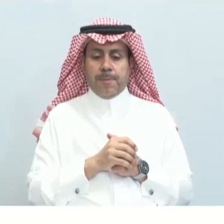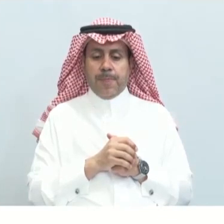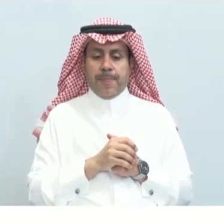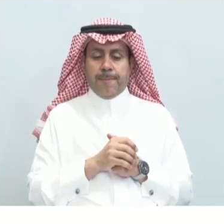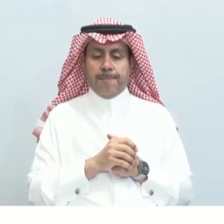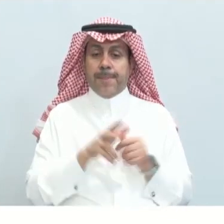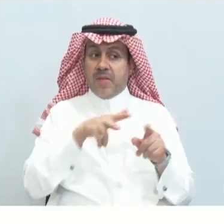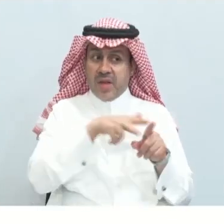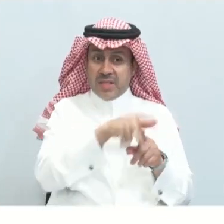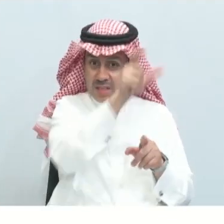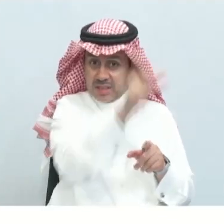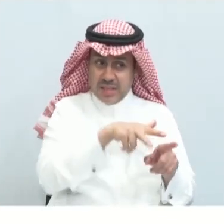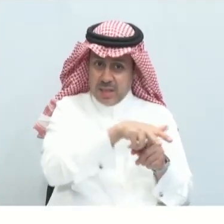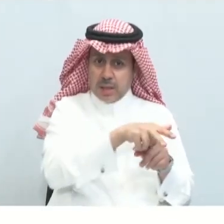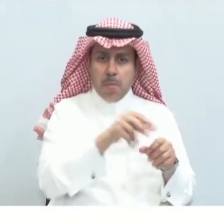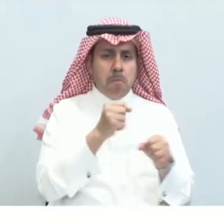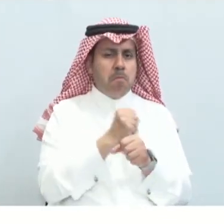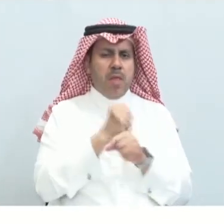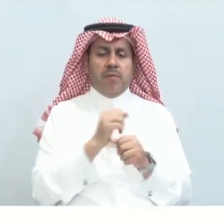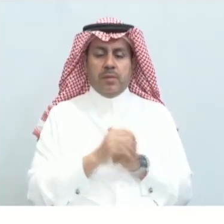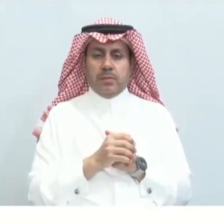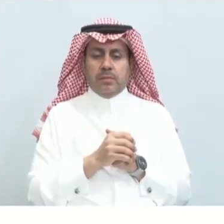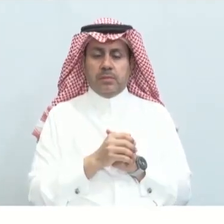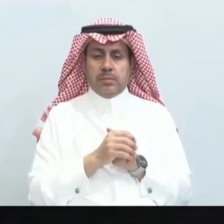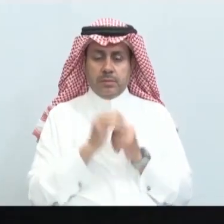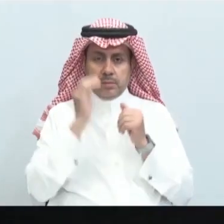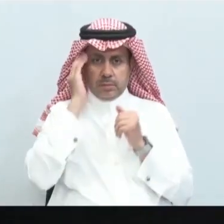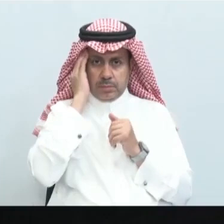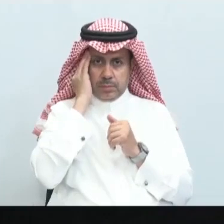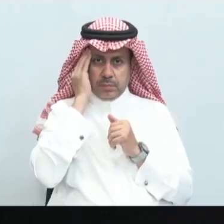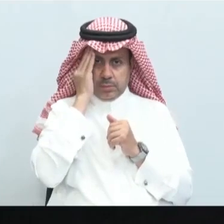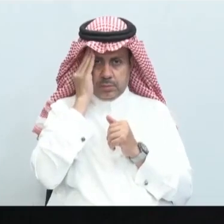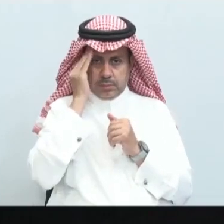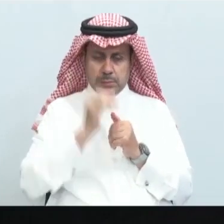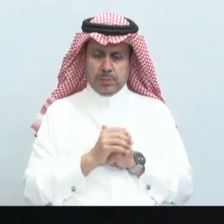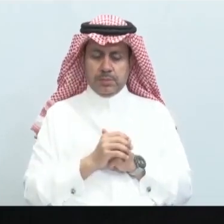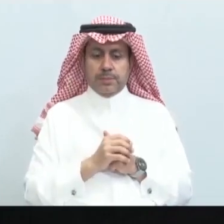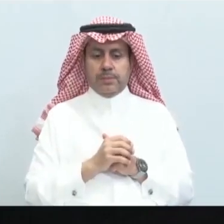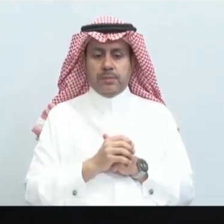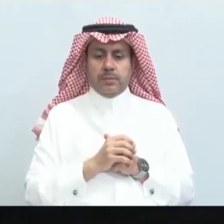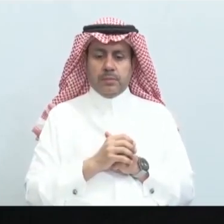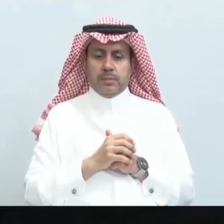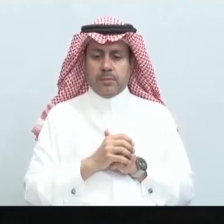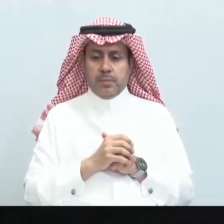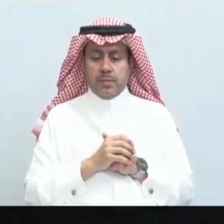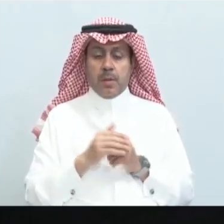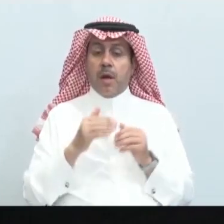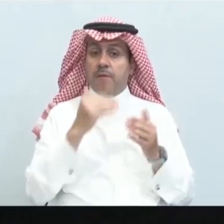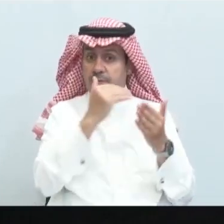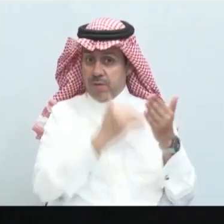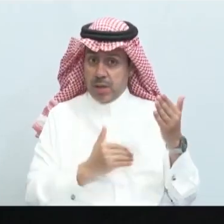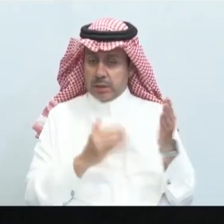اذا اسات لاحد ماذا افعل حينما اسيء لاحد ماذا افعل هذه فقرات